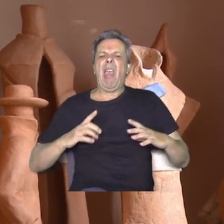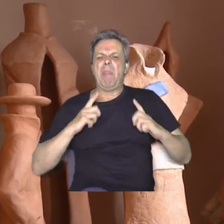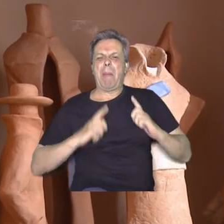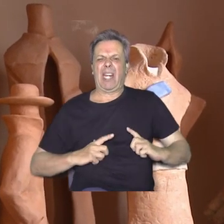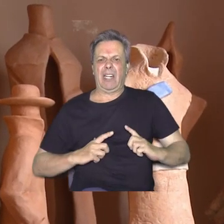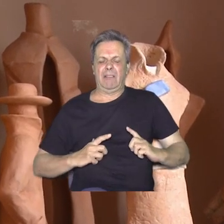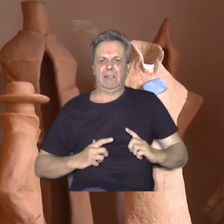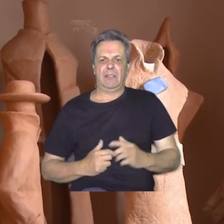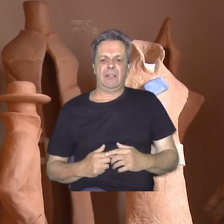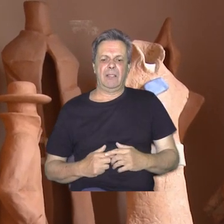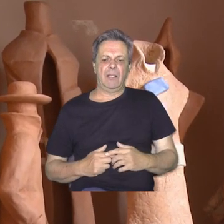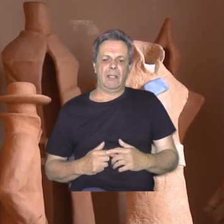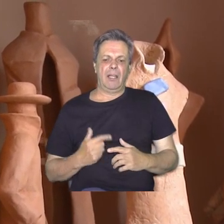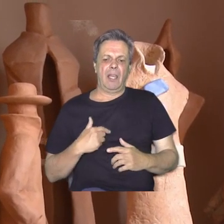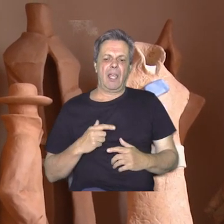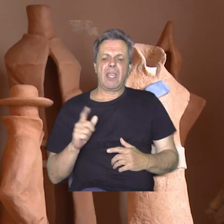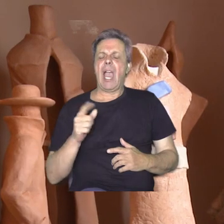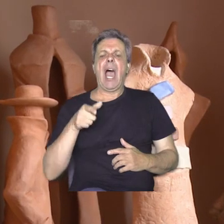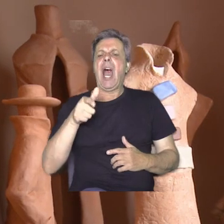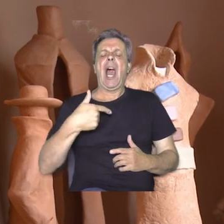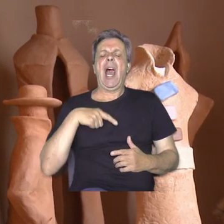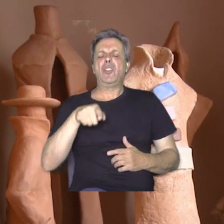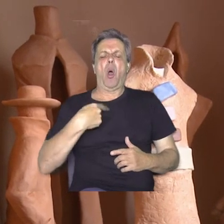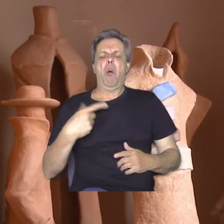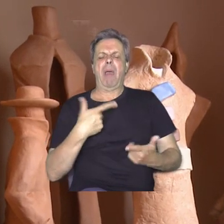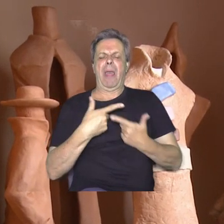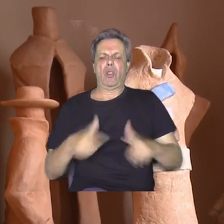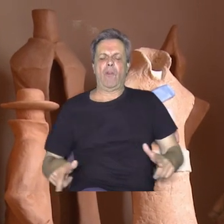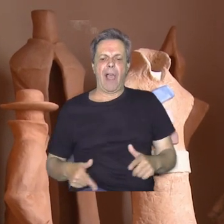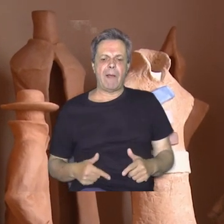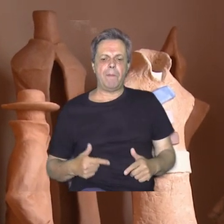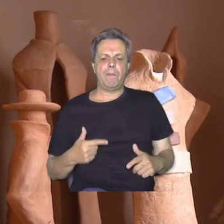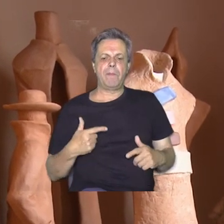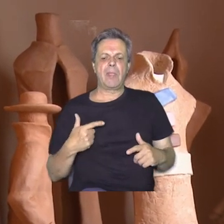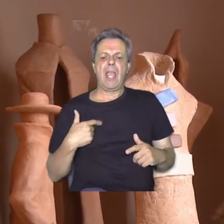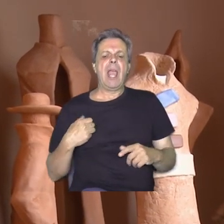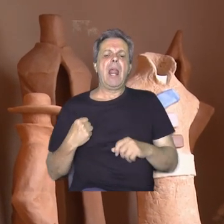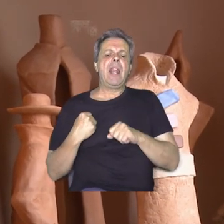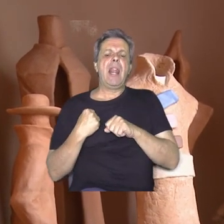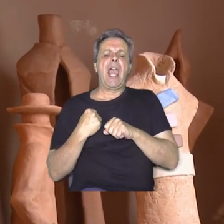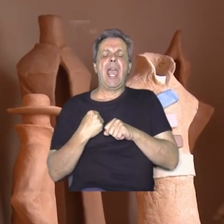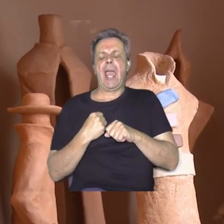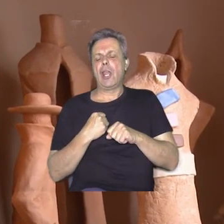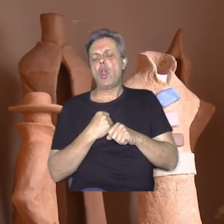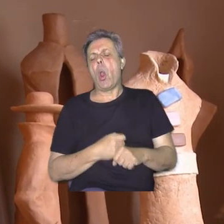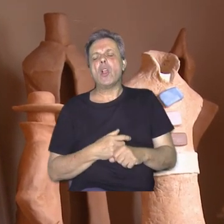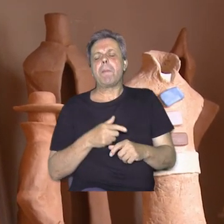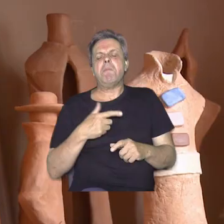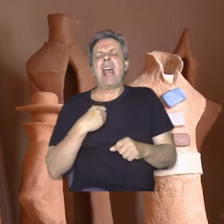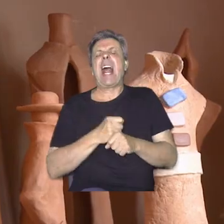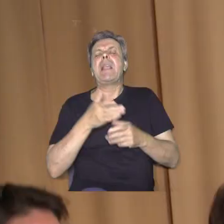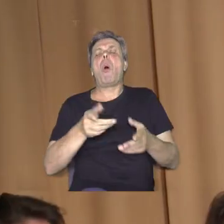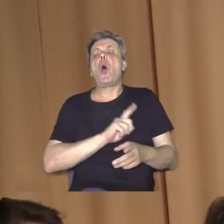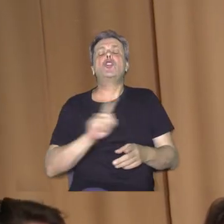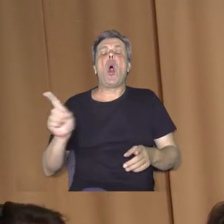nemir. Ja to ne dozvoljavam. Ne zanosim sa onim što ne